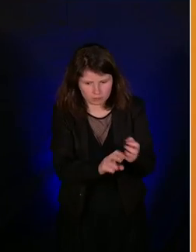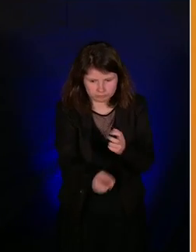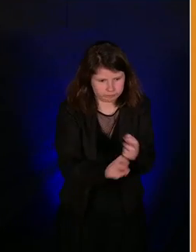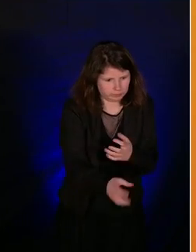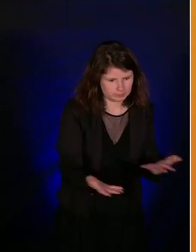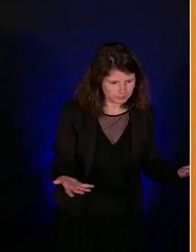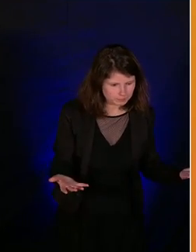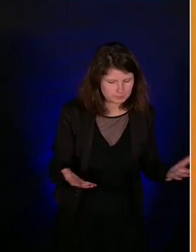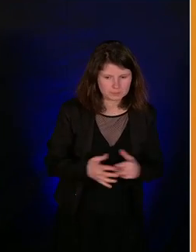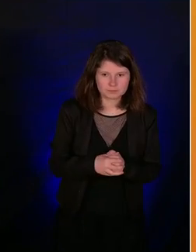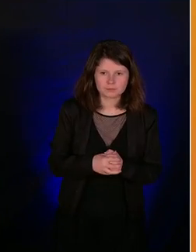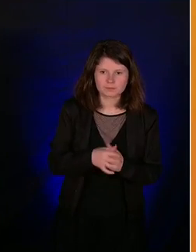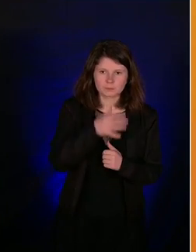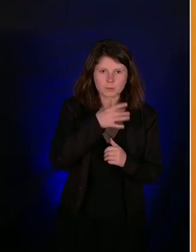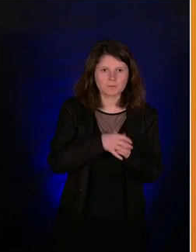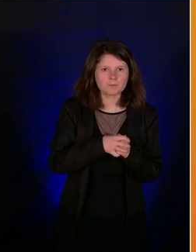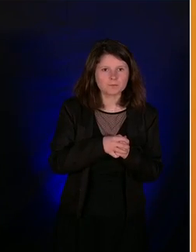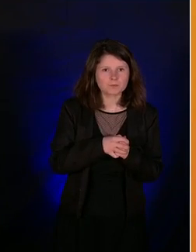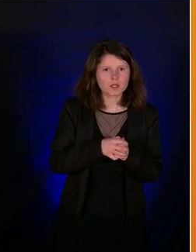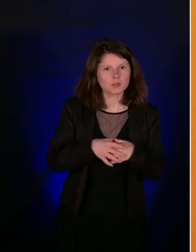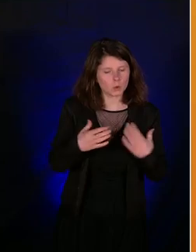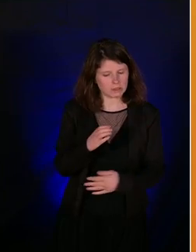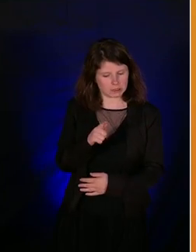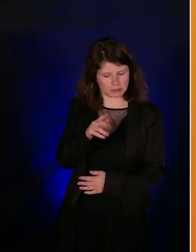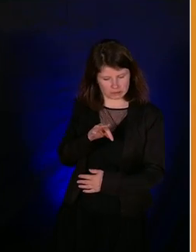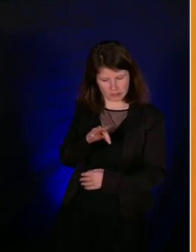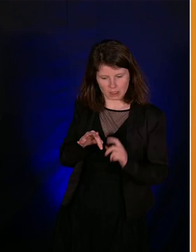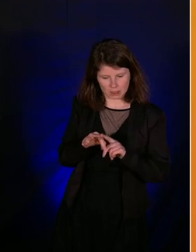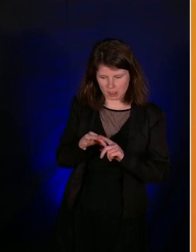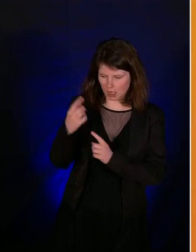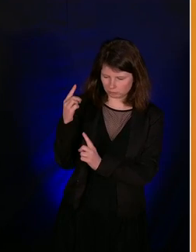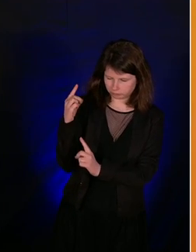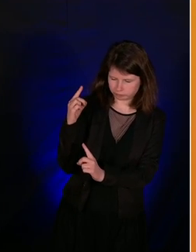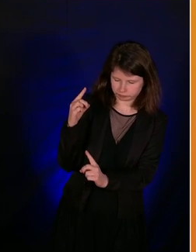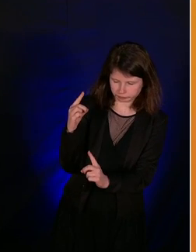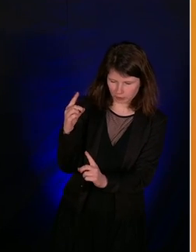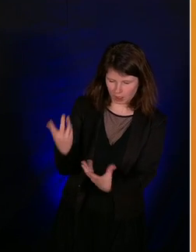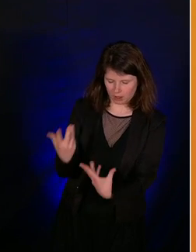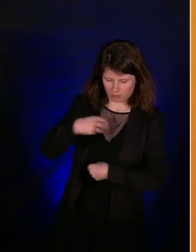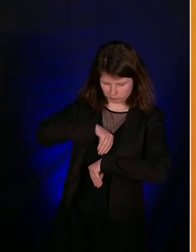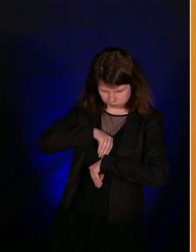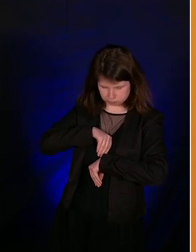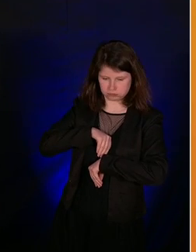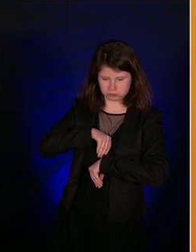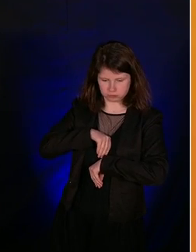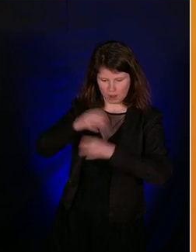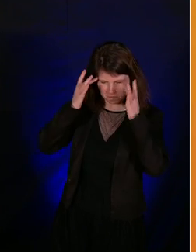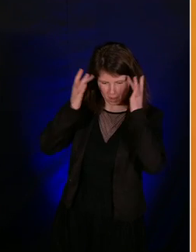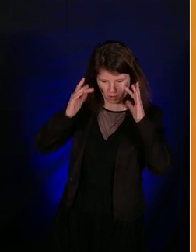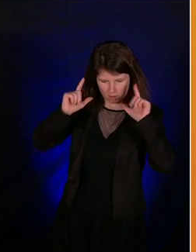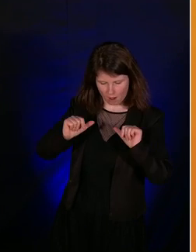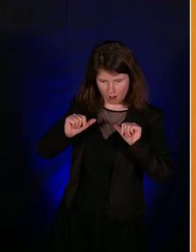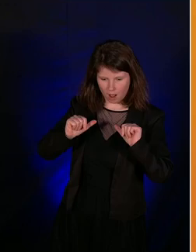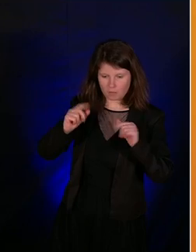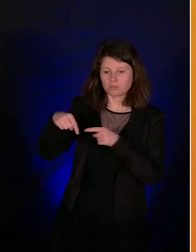la CGT a acquis dans les luttes une expérience importante dans ces domaines qui permet de nourrir les luttes suivantes